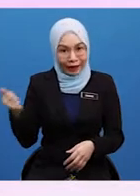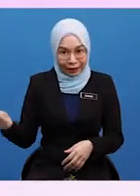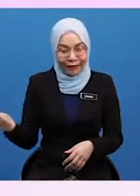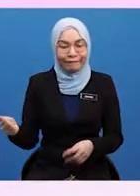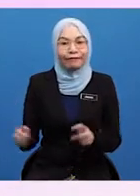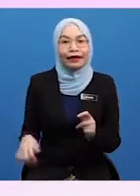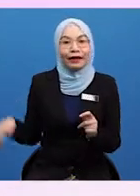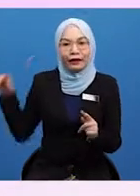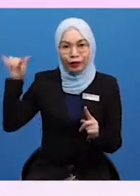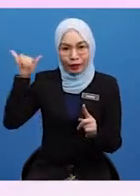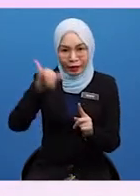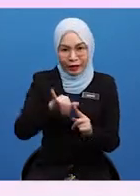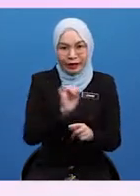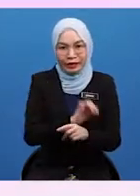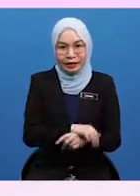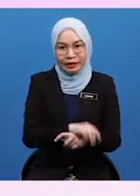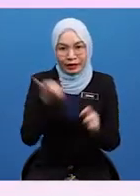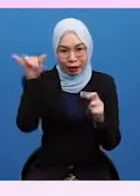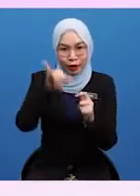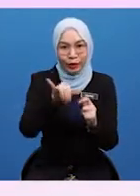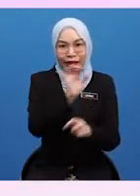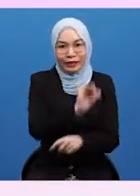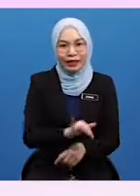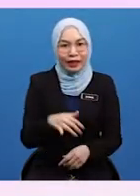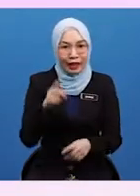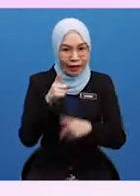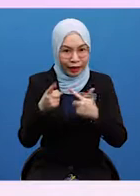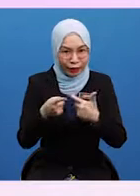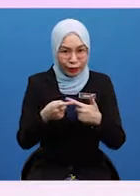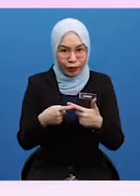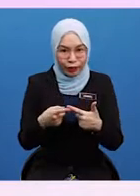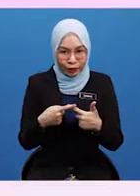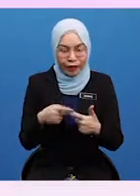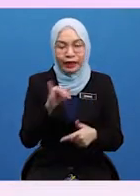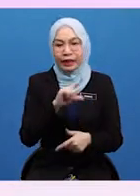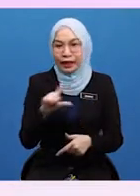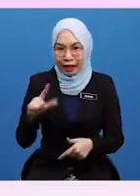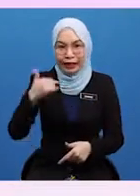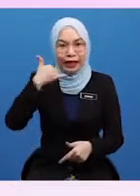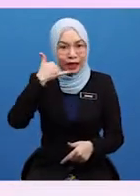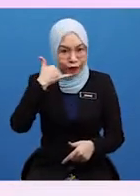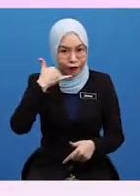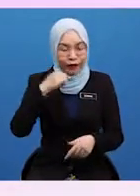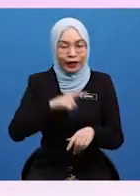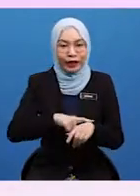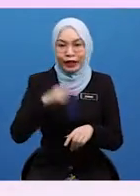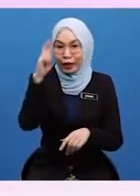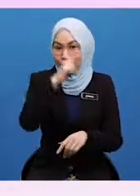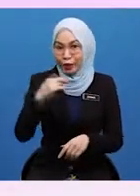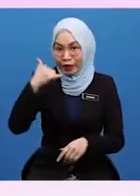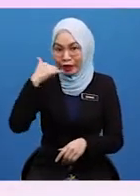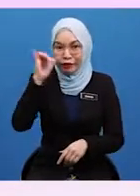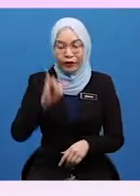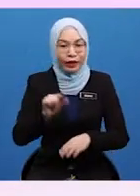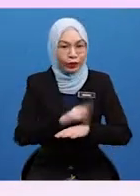terdapat di Malaysia ialah tripoin Ha ini dia lupa telepon yang digunakan pada